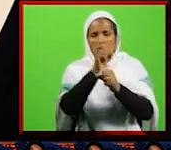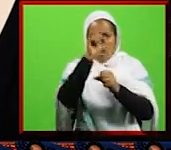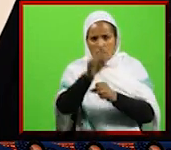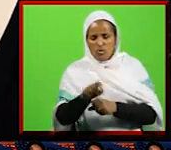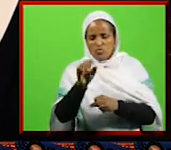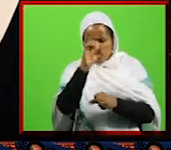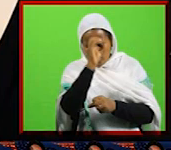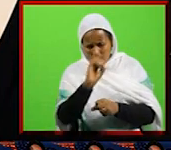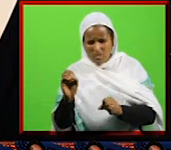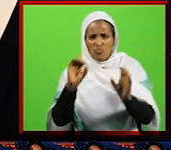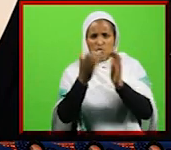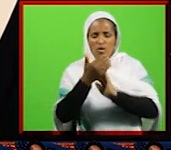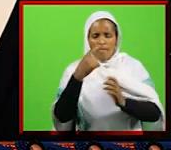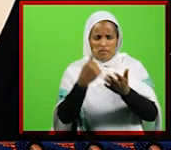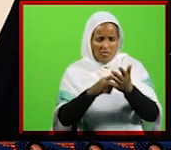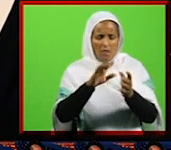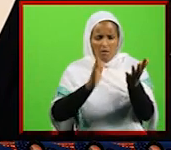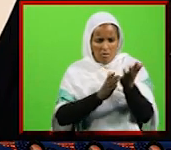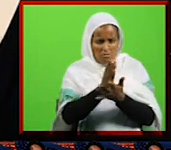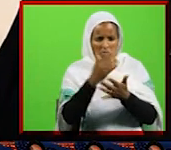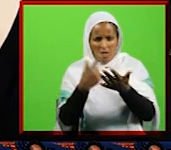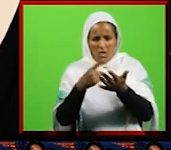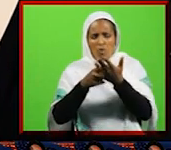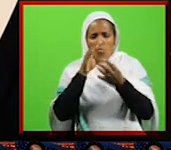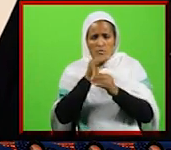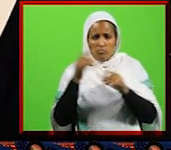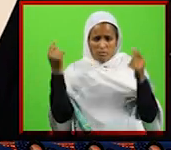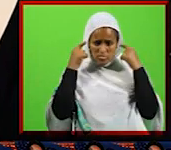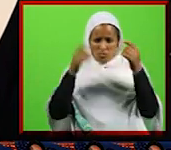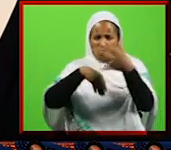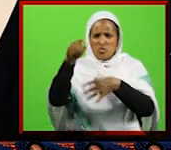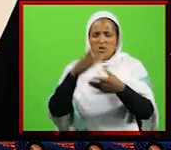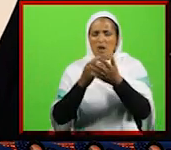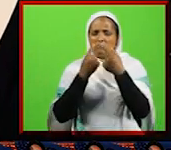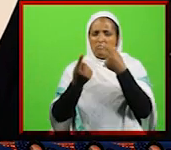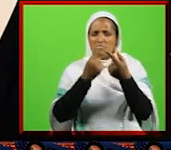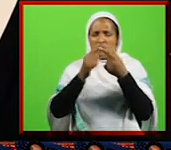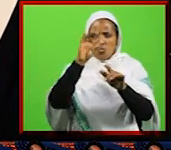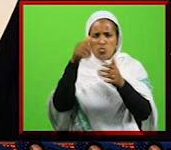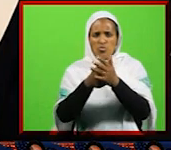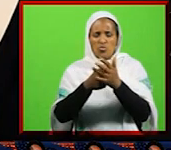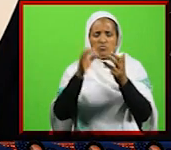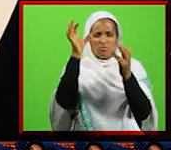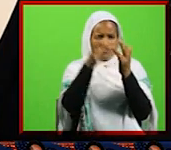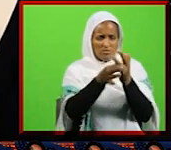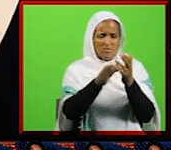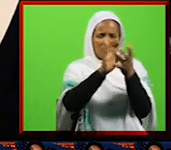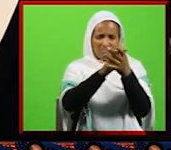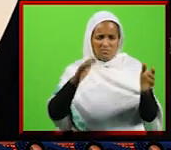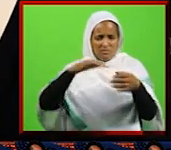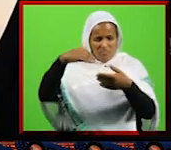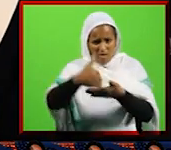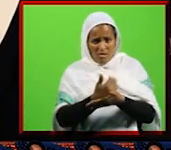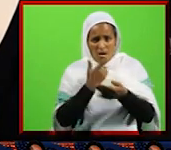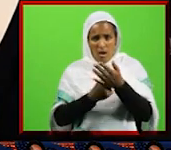አለባቸው። በምንም ይሁን በምን እንዳደረገልሽ እንዳደረገችልሽ ምናምን የሚሉ ውጫዊ አባባሎችና ለትዳር ጠንቅ የሚሆኑ ነገሮች